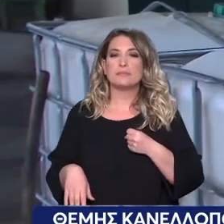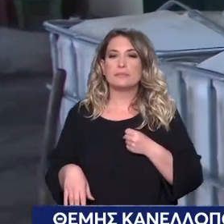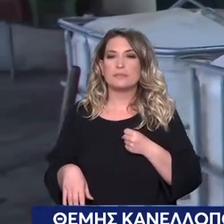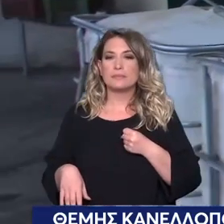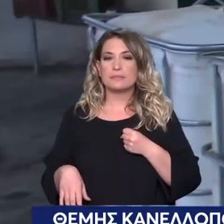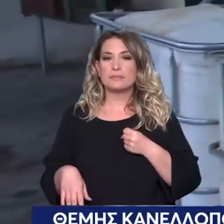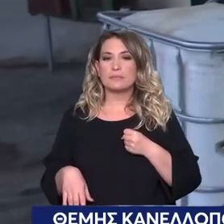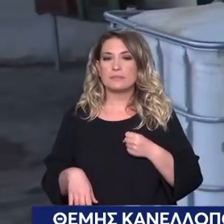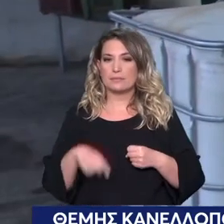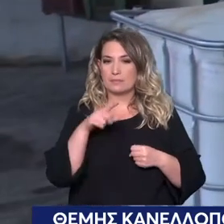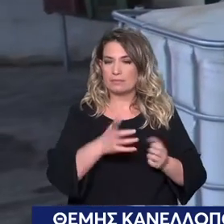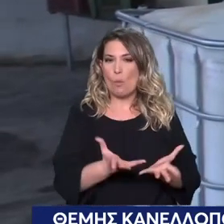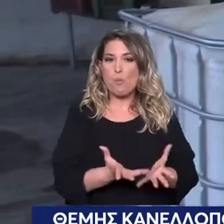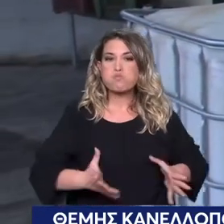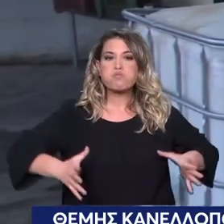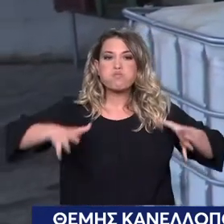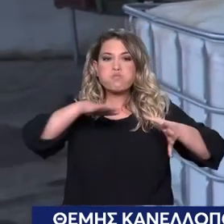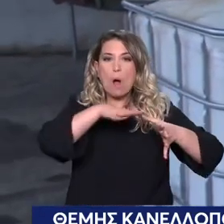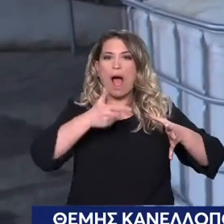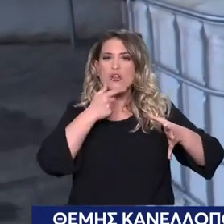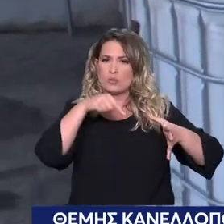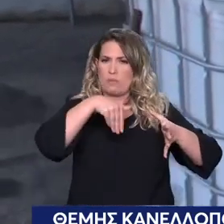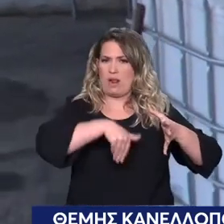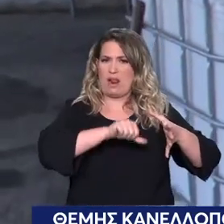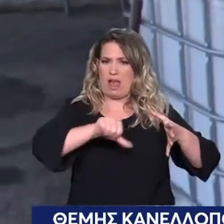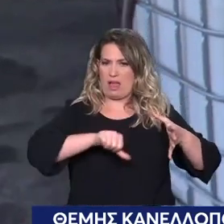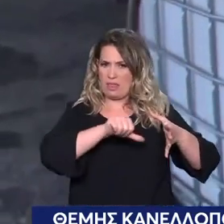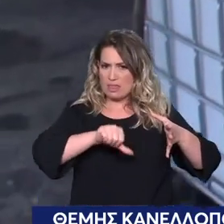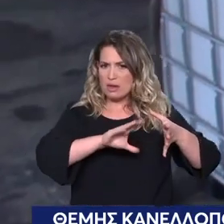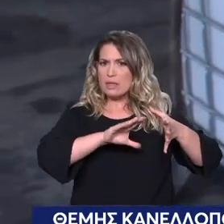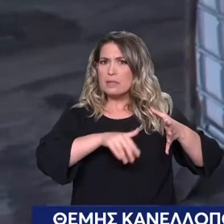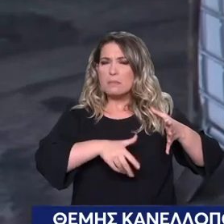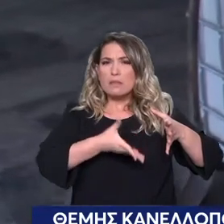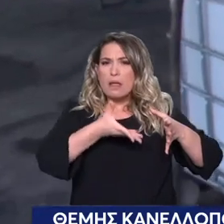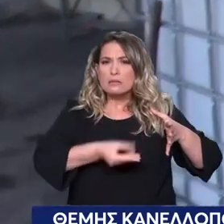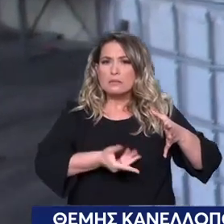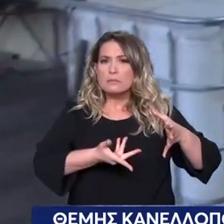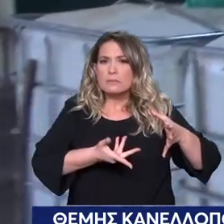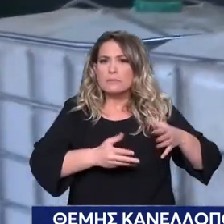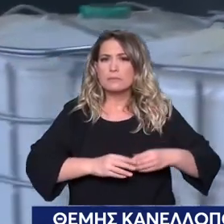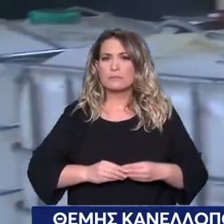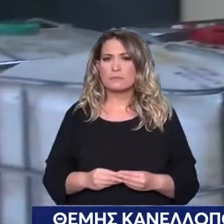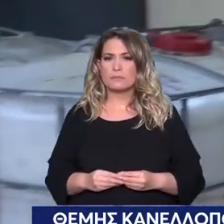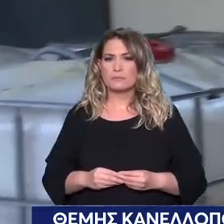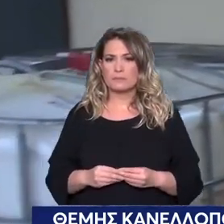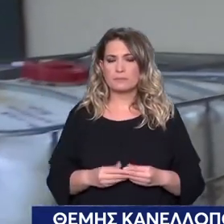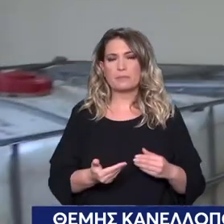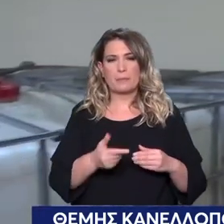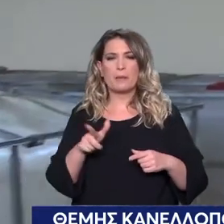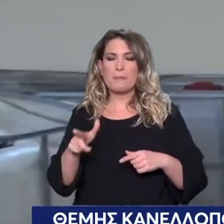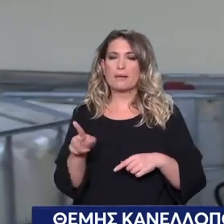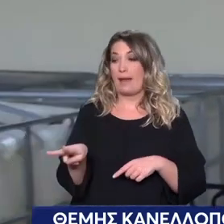Χρησιμοποιούν αυτές τις δεξάμενες. Αυτές είναι οι δεξάμενες και θα σας πω πώς έχουν καταλήξει. Τι έχουν κάνει νωρίτερα? Έχουν κλέψει ένα